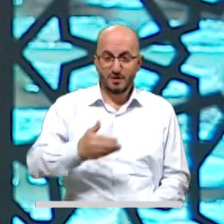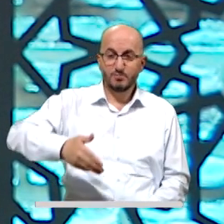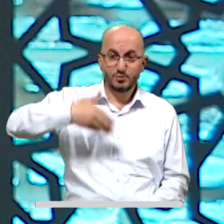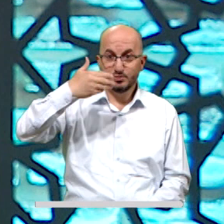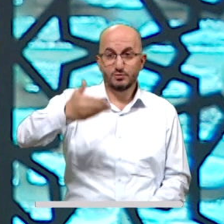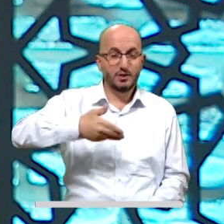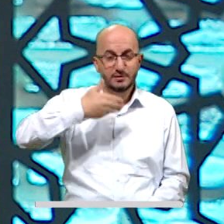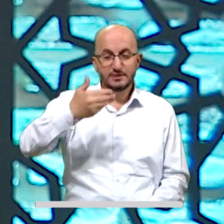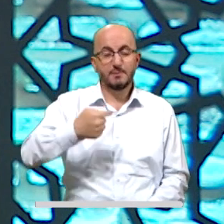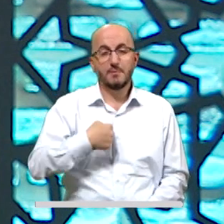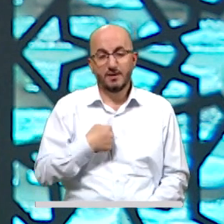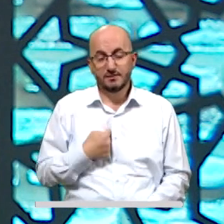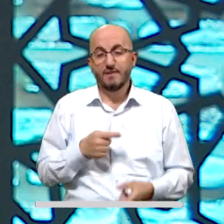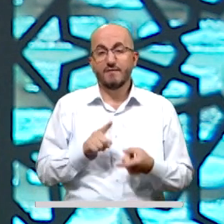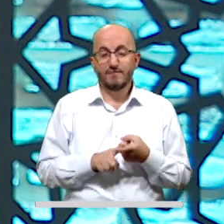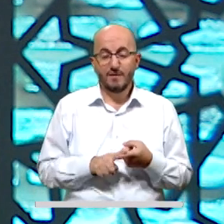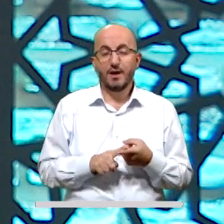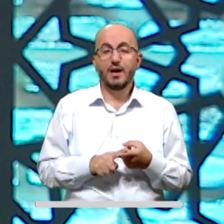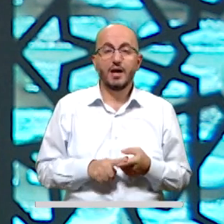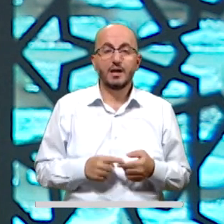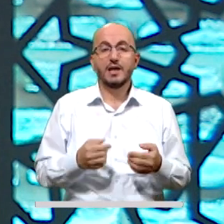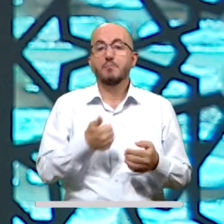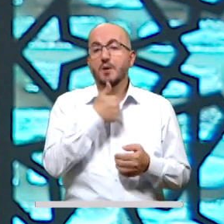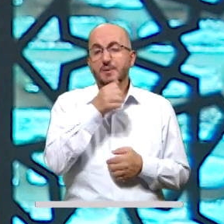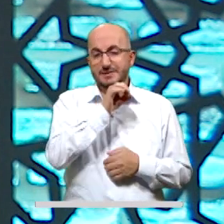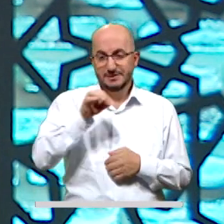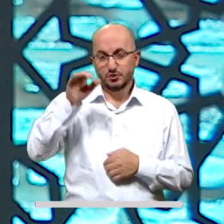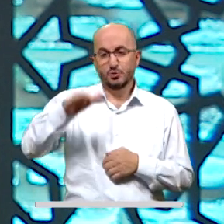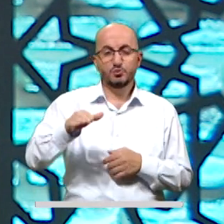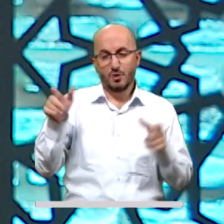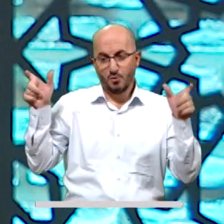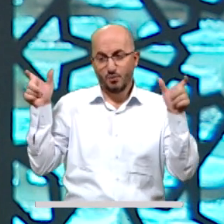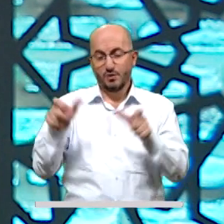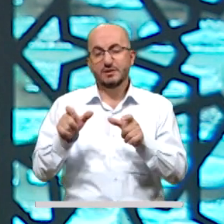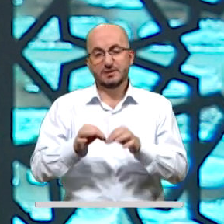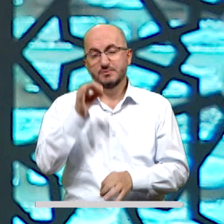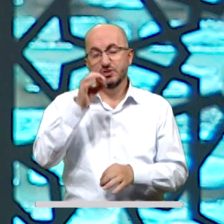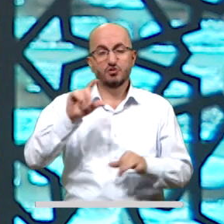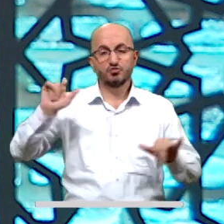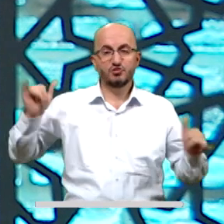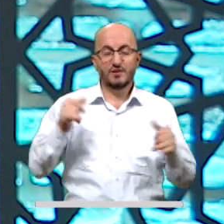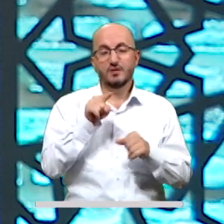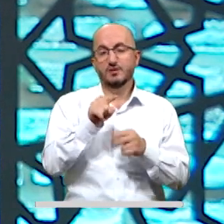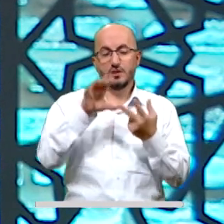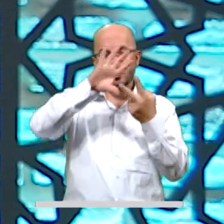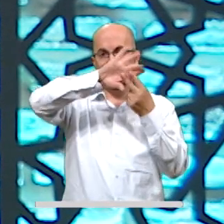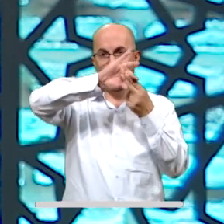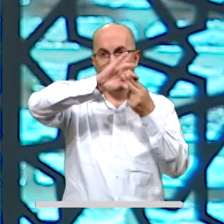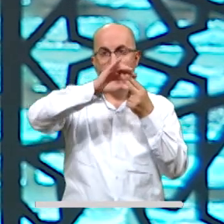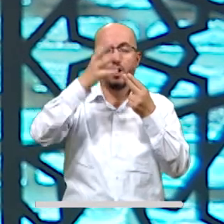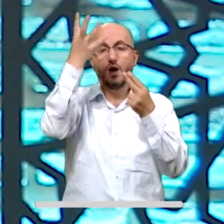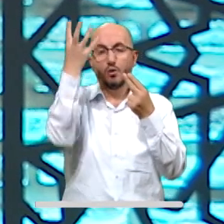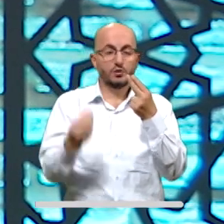ki, ben ve yetime kol kanat geren kimse cennette şöyle olacağız.